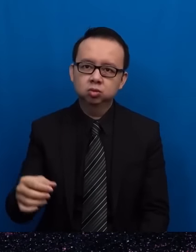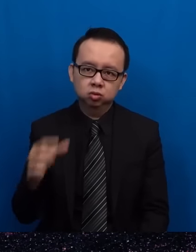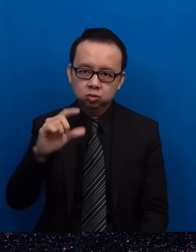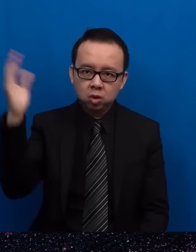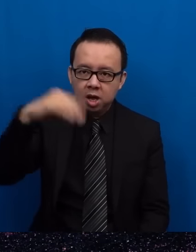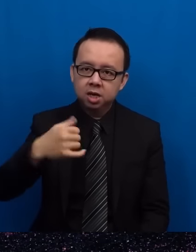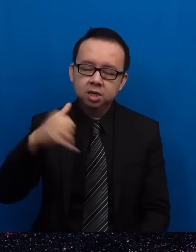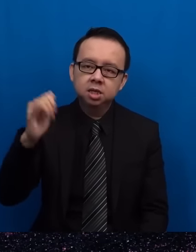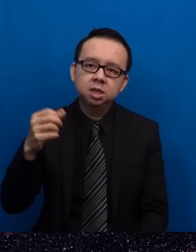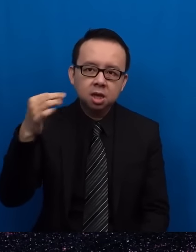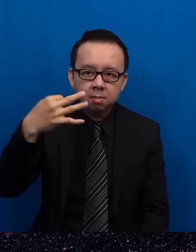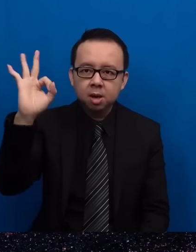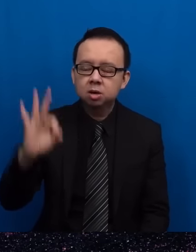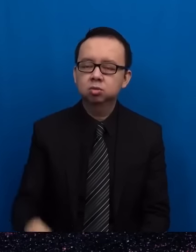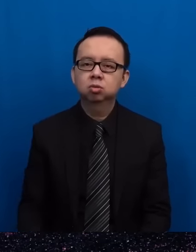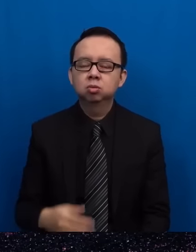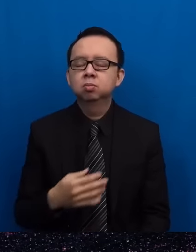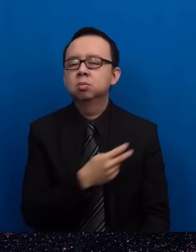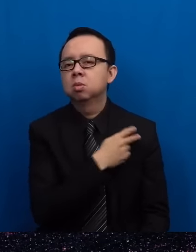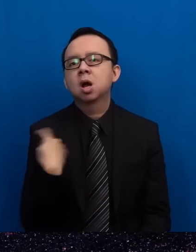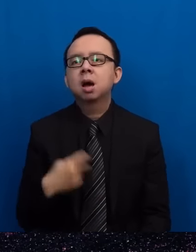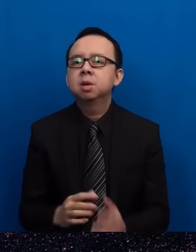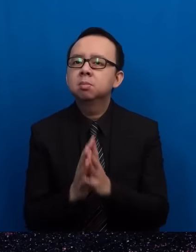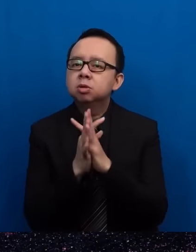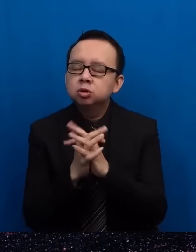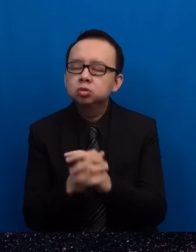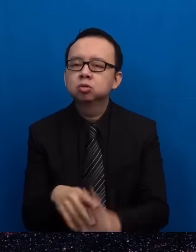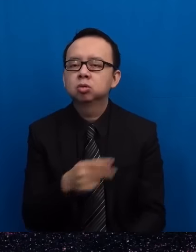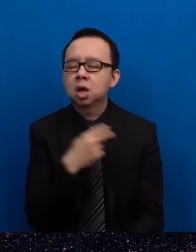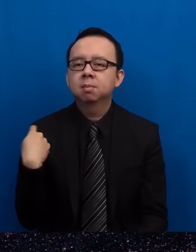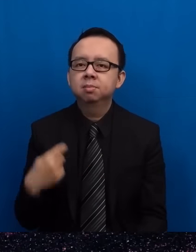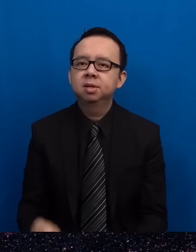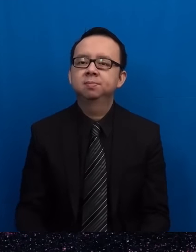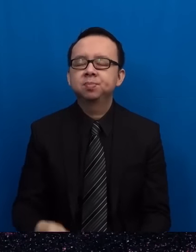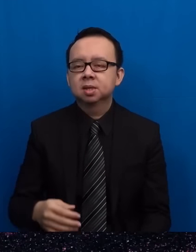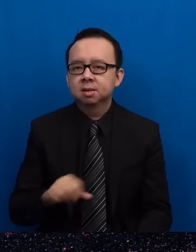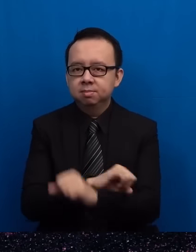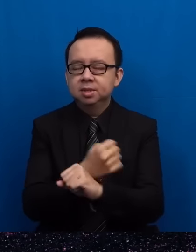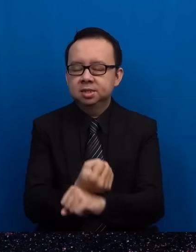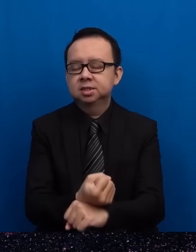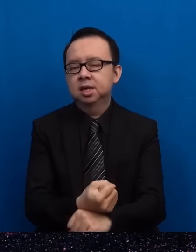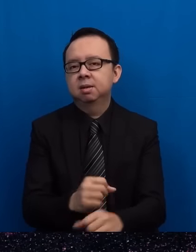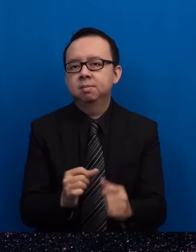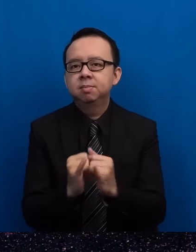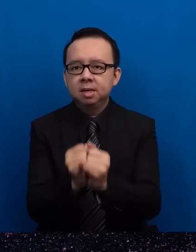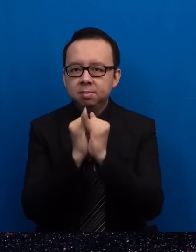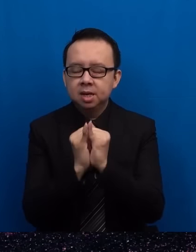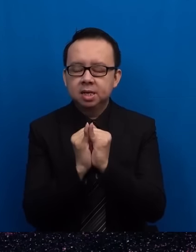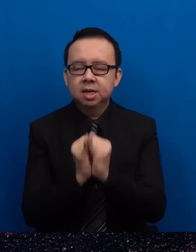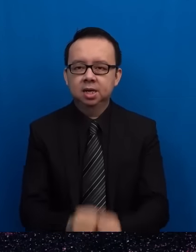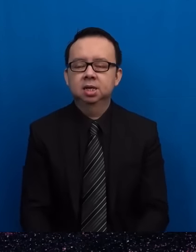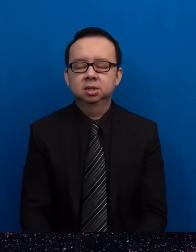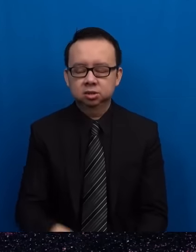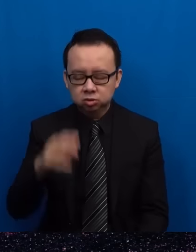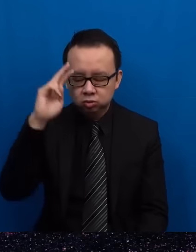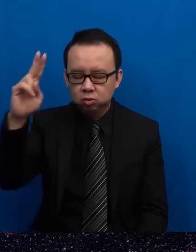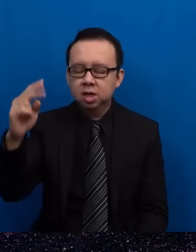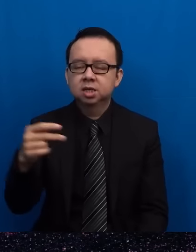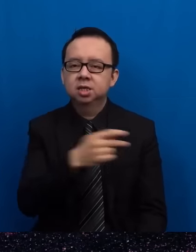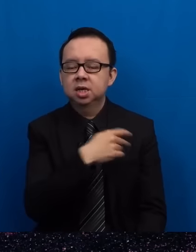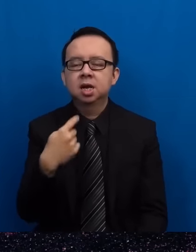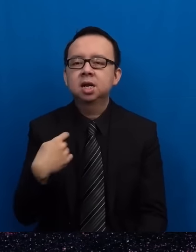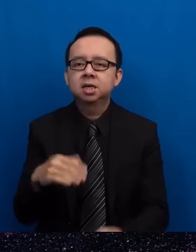baru. Dan kami bersyukur jikalau hari ini kami bisa beribadah, kami tahu bahwa Allah semesta alam belum selesai di dalam